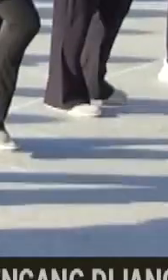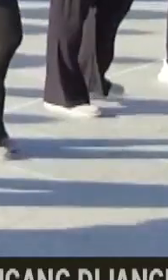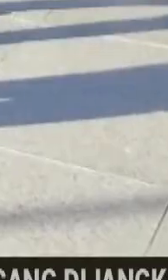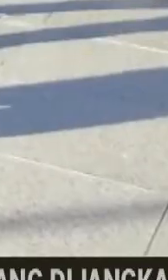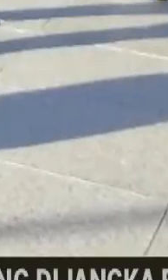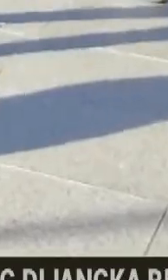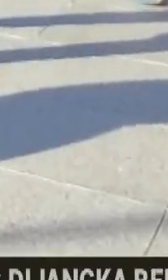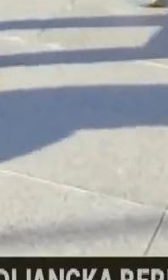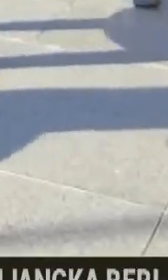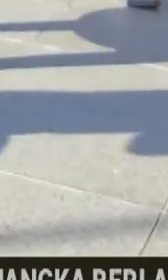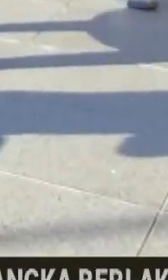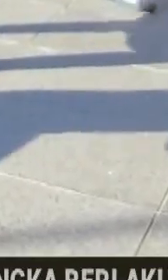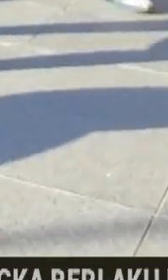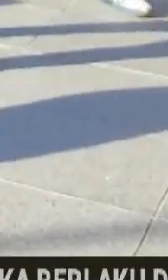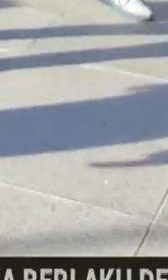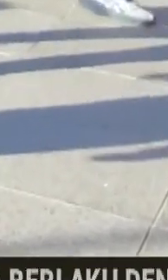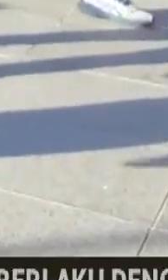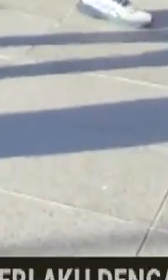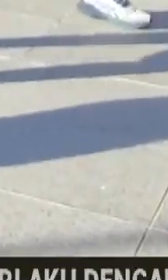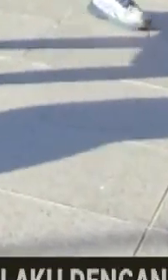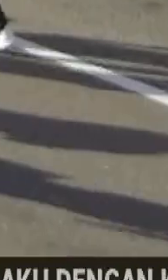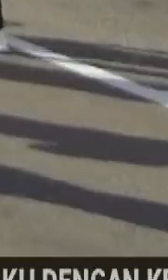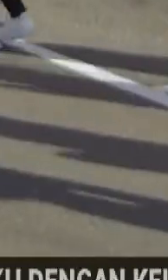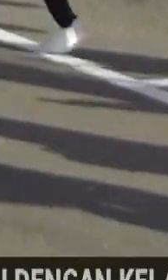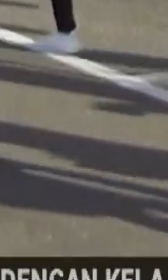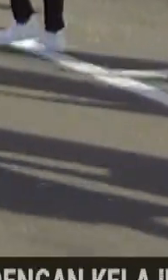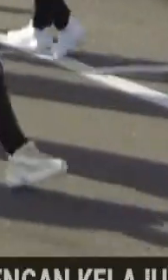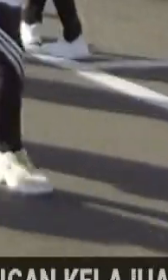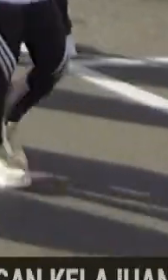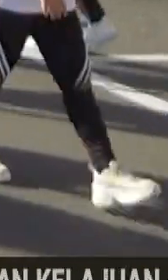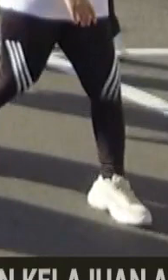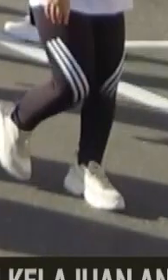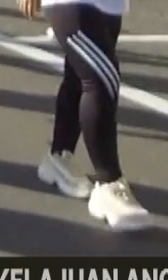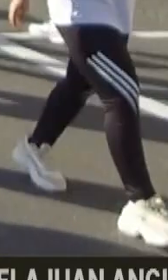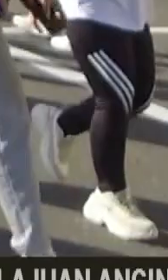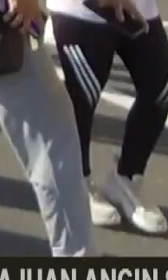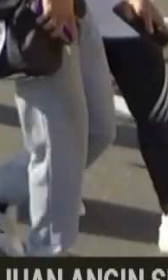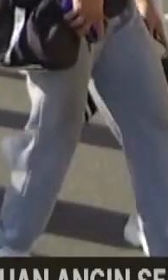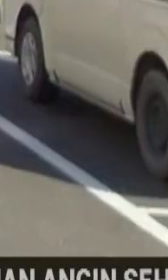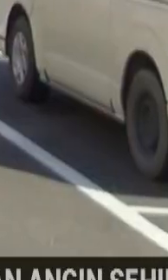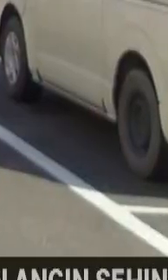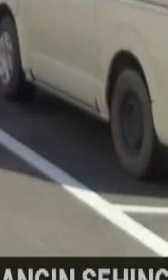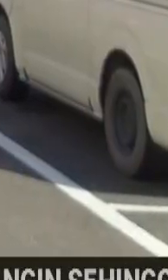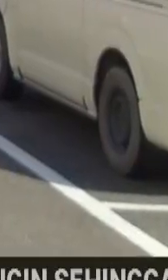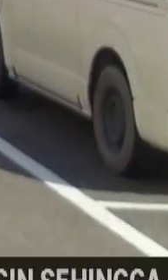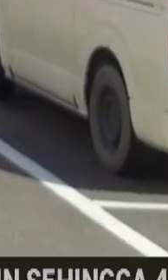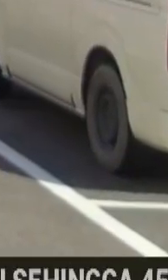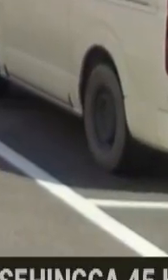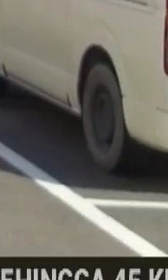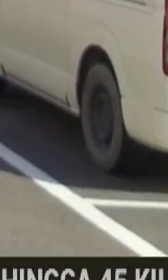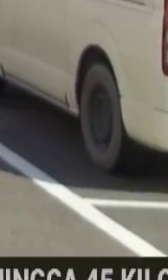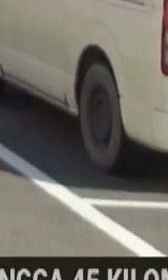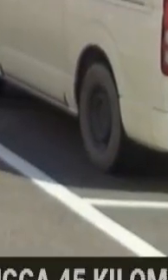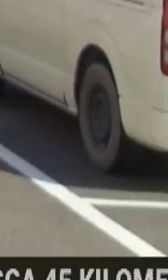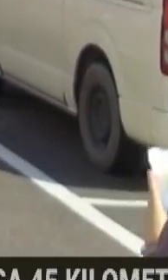legar kedai pekan bangar diadakan bagi menyediakan platform kepada Usahawan serta memperkukuh aktiviti